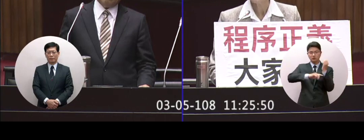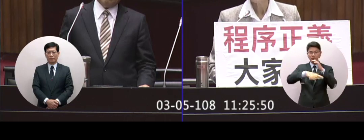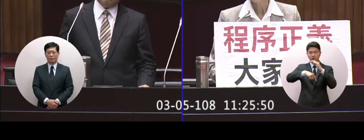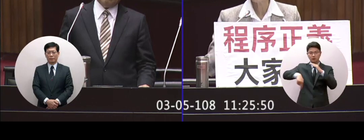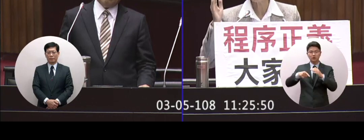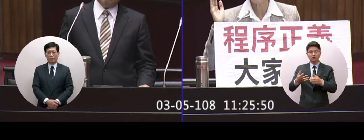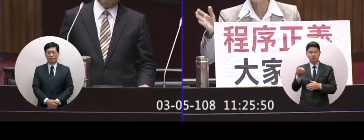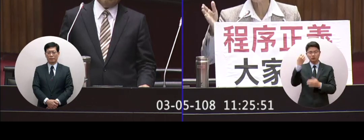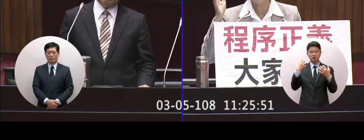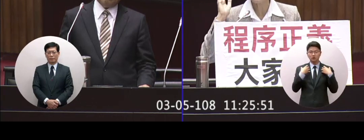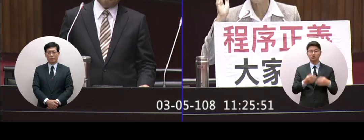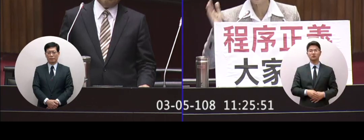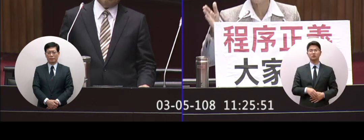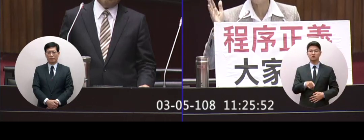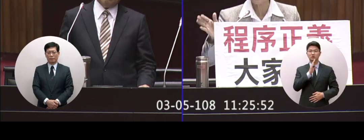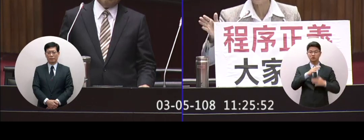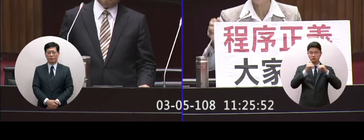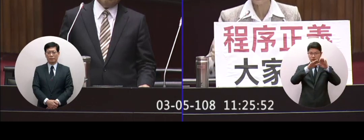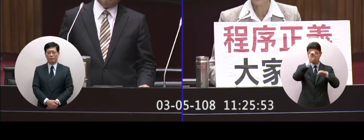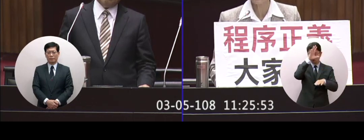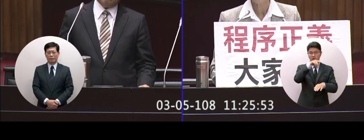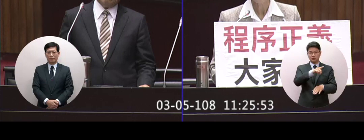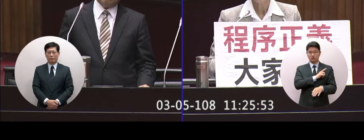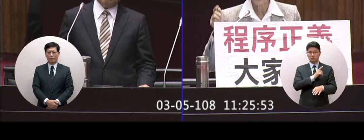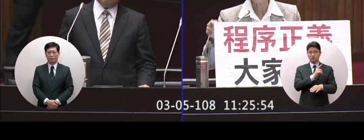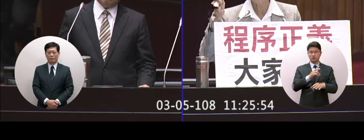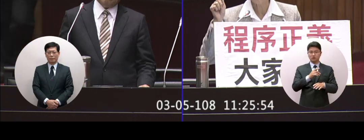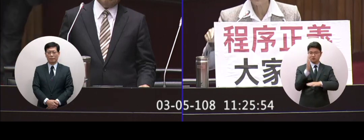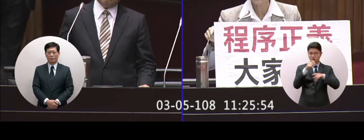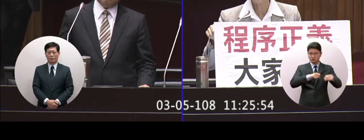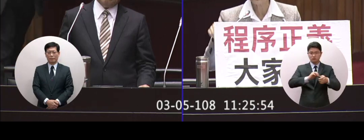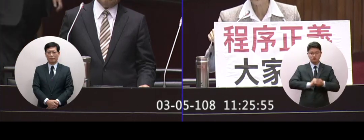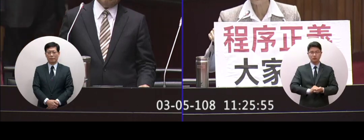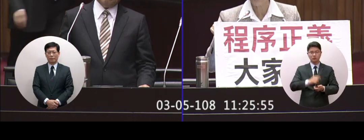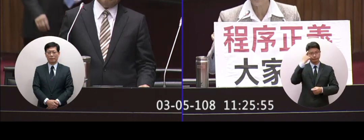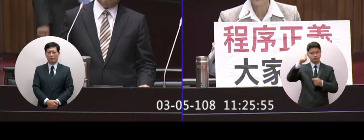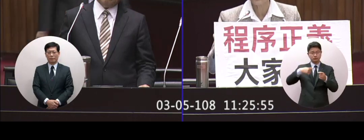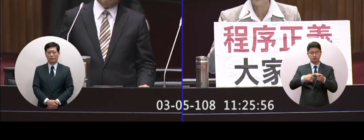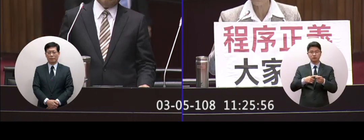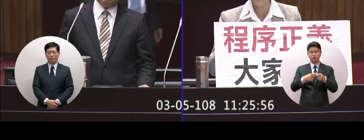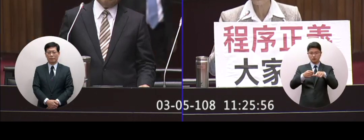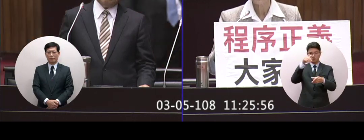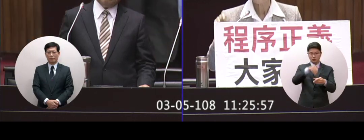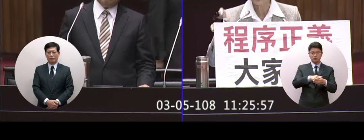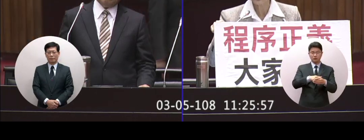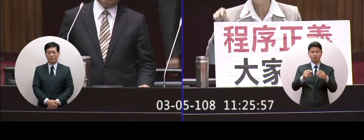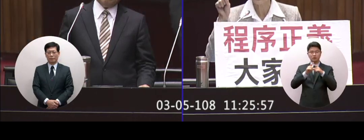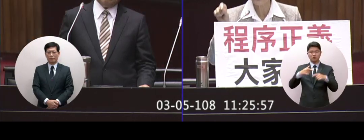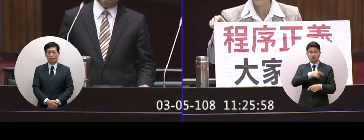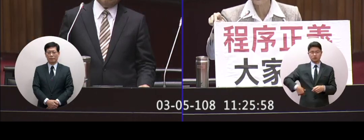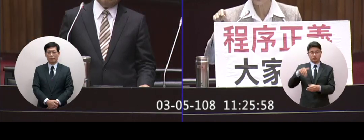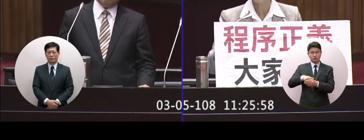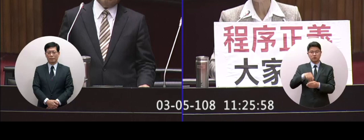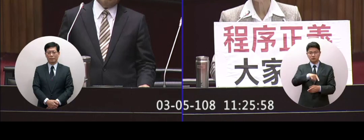责，这是民进党在整个政策上的决定。到底明年的公投绑大选这个部分，公投